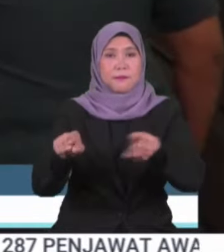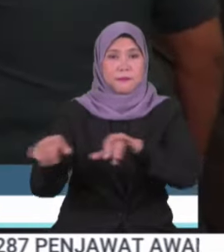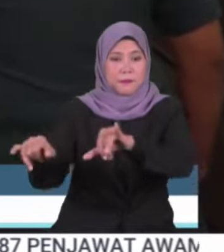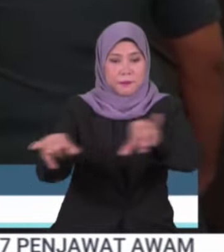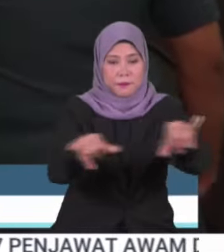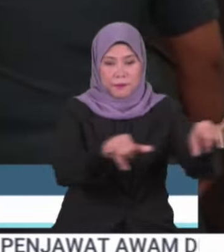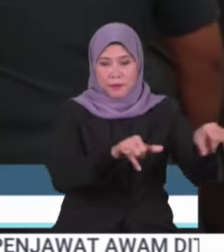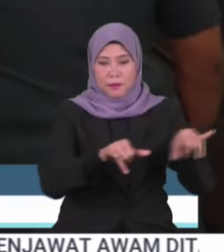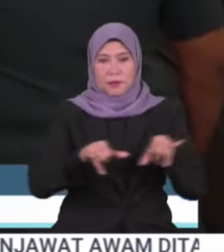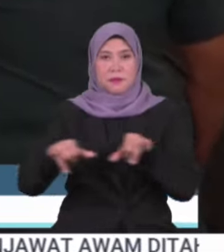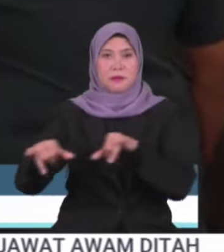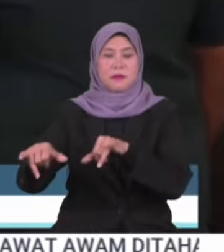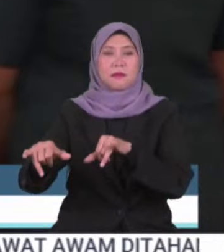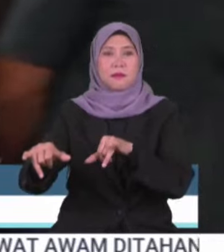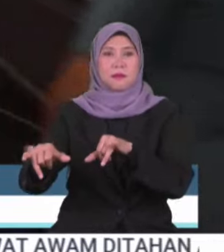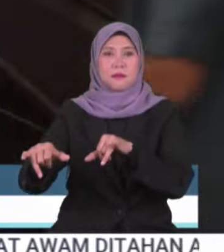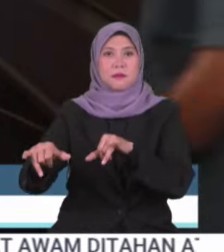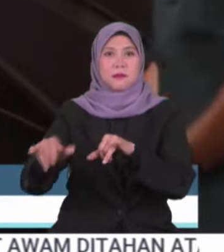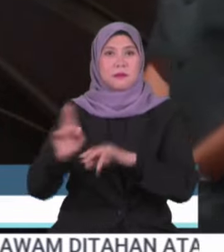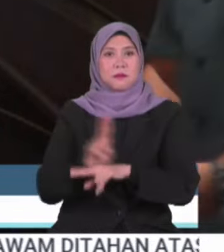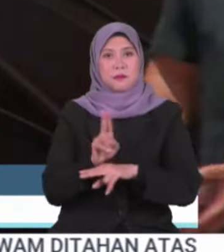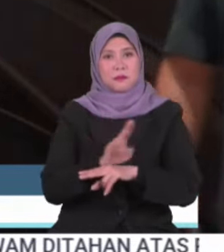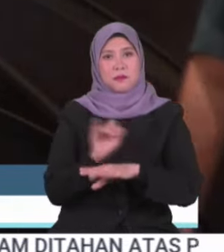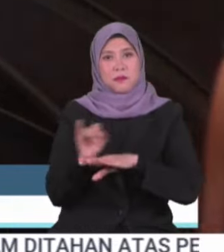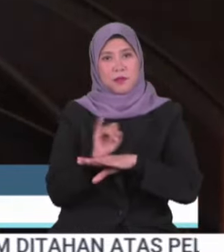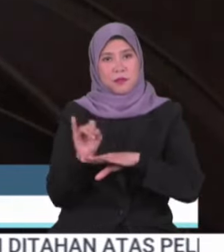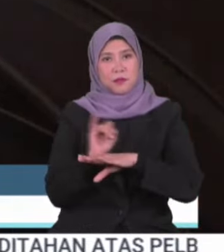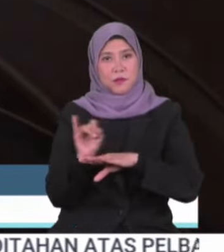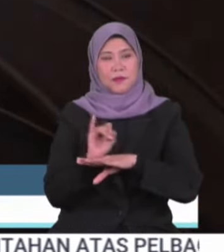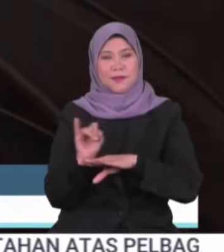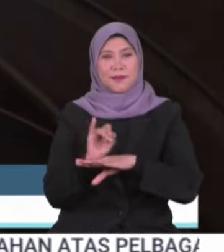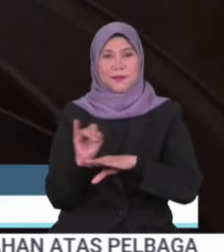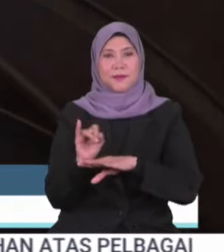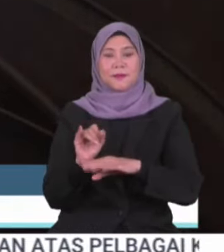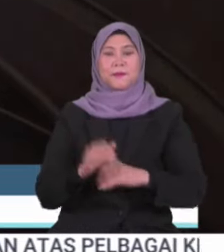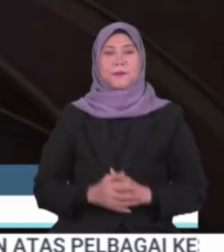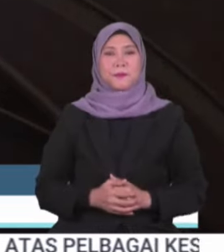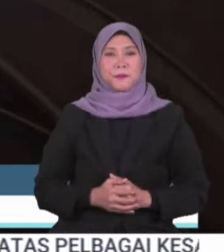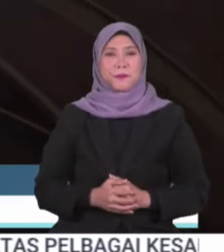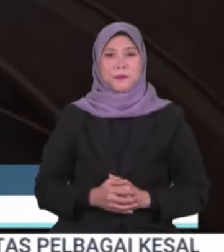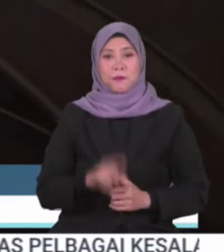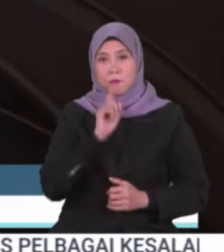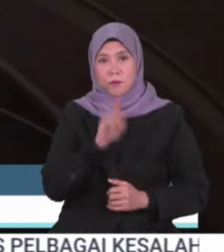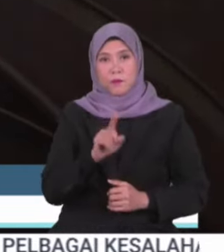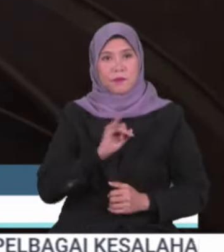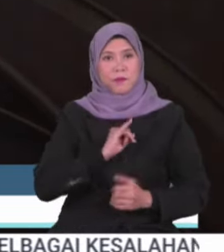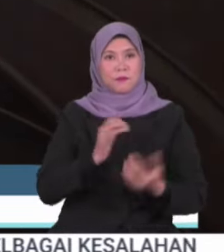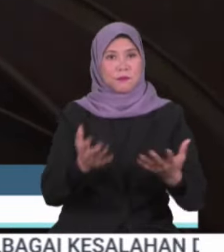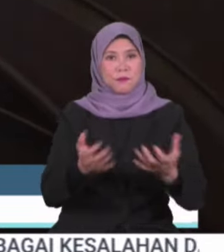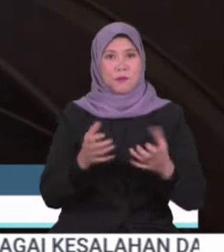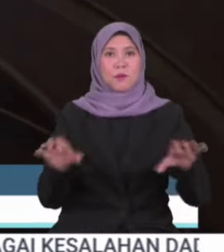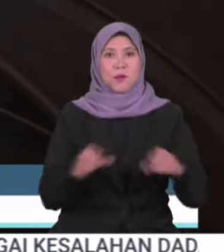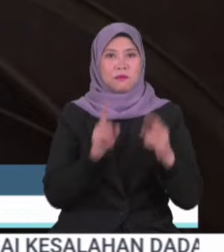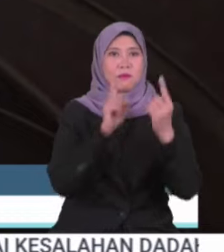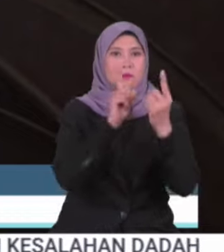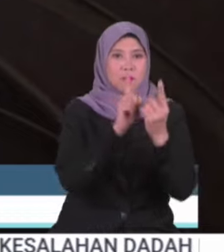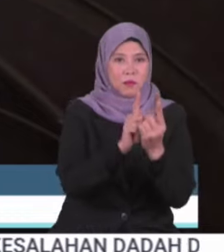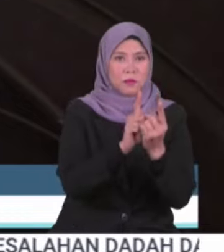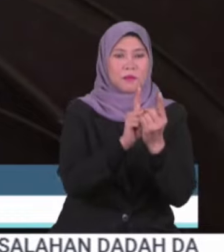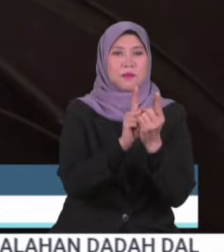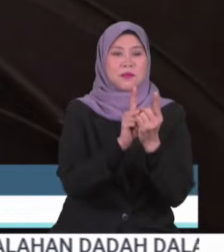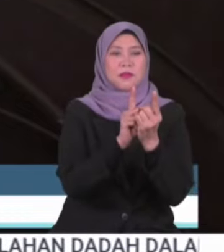dalam pengendalian industri dan saya sebenarnya bahasa untuk mengadakan pertemuan